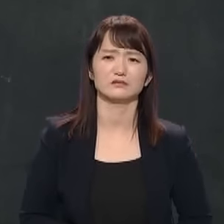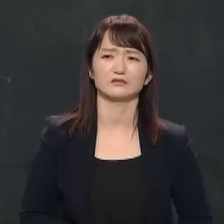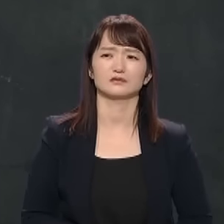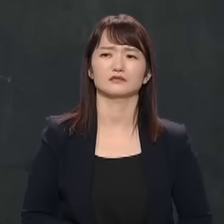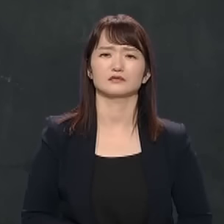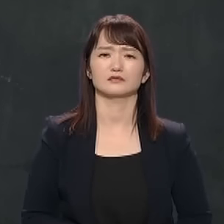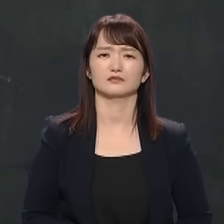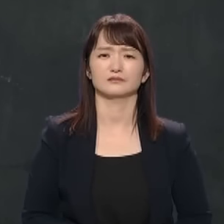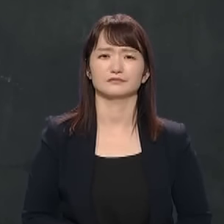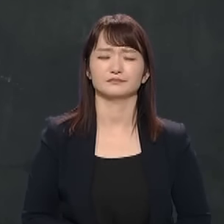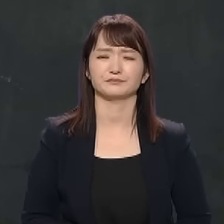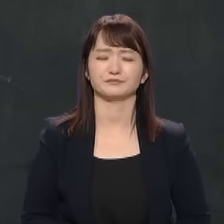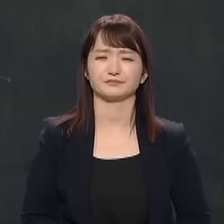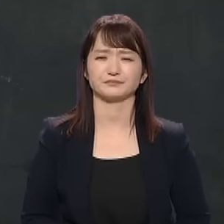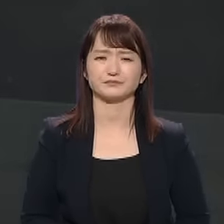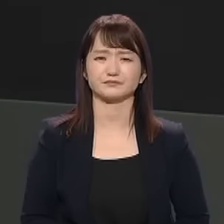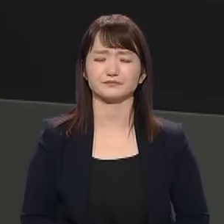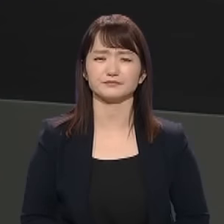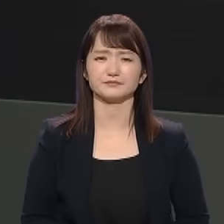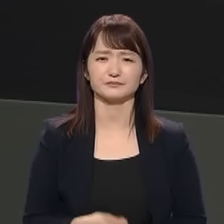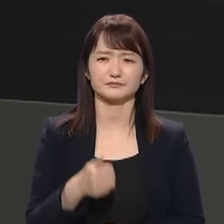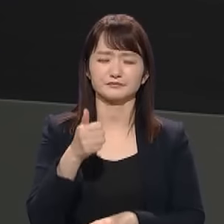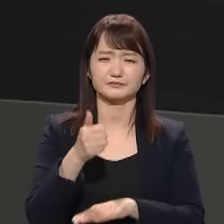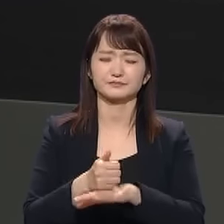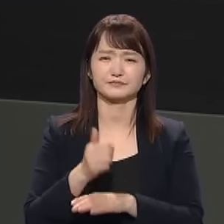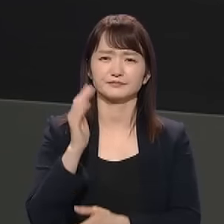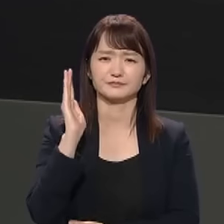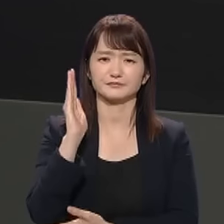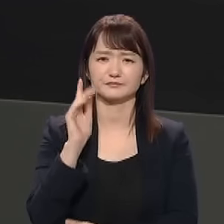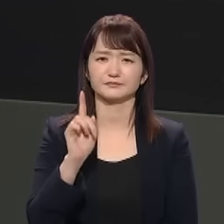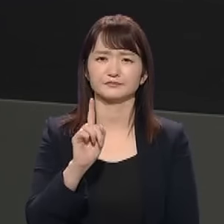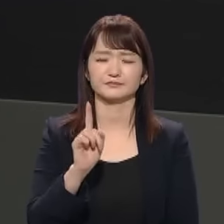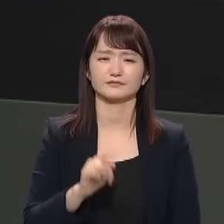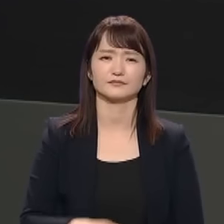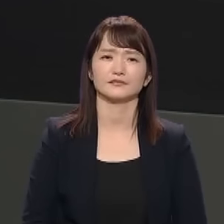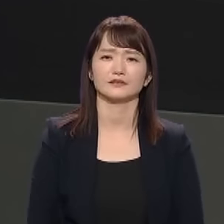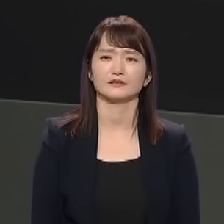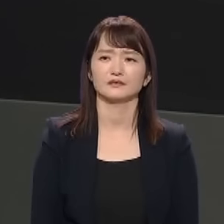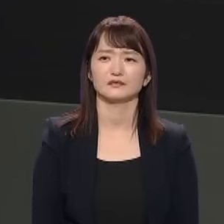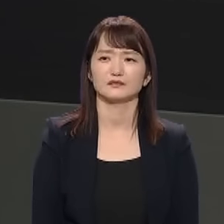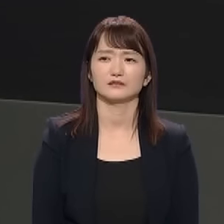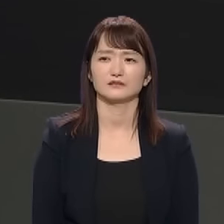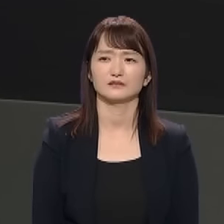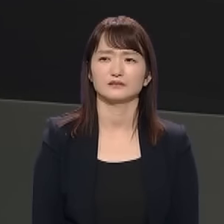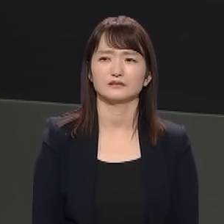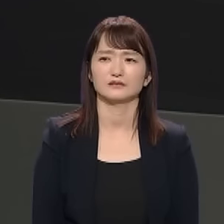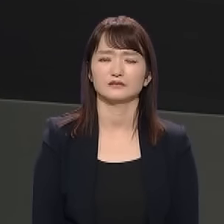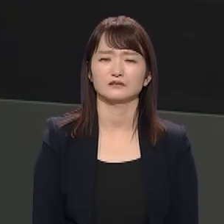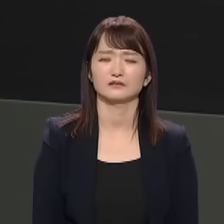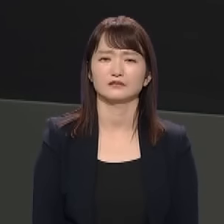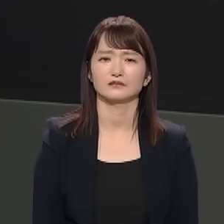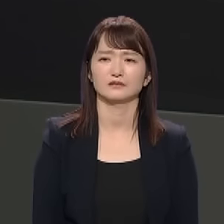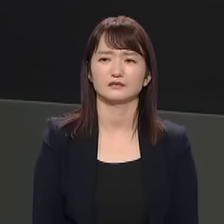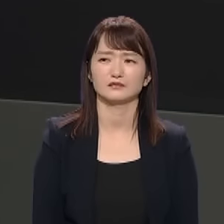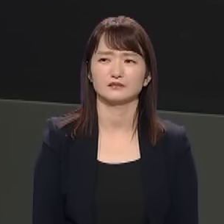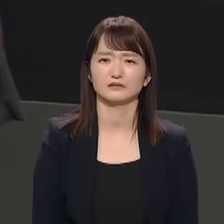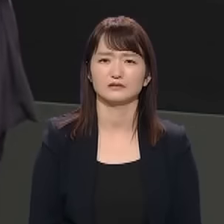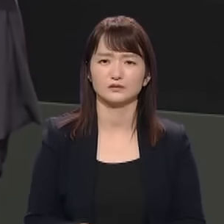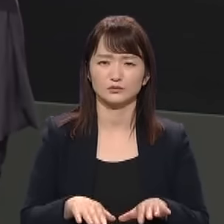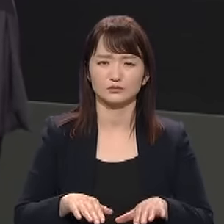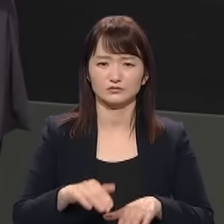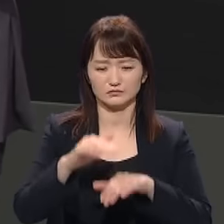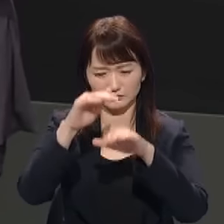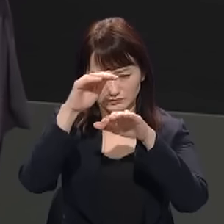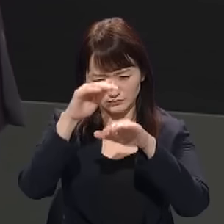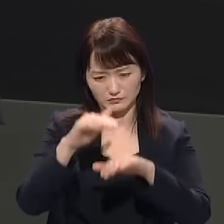어쩌면 좋니. 알겠습니다. 자, 마지막 사연으로 가보죠. 아, 오늘 사연 좀 심각합니다. 이